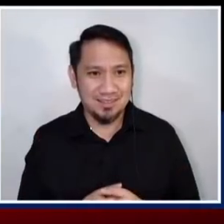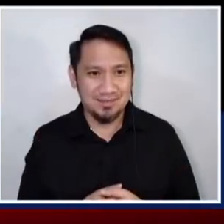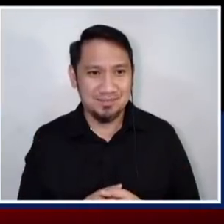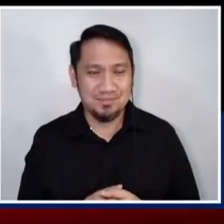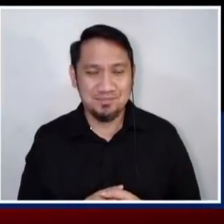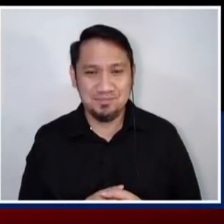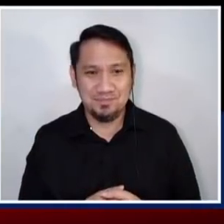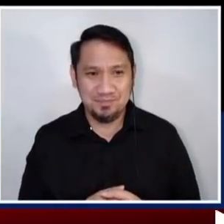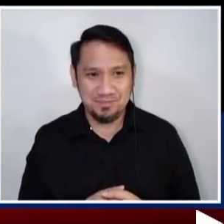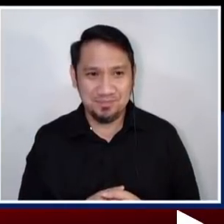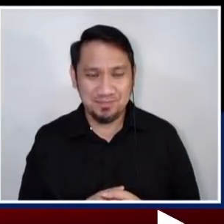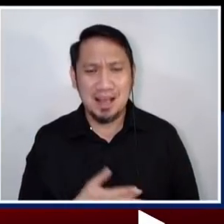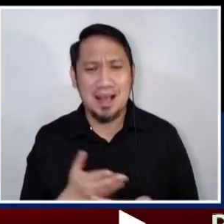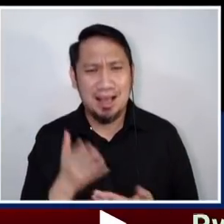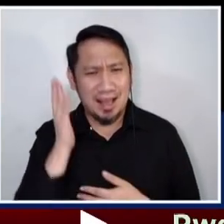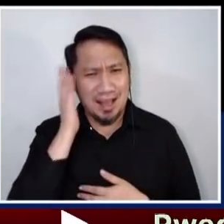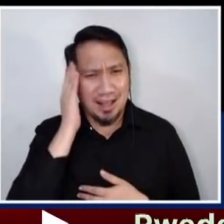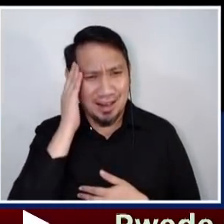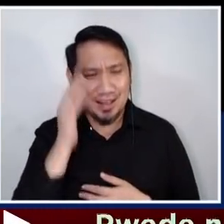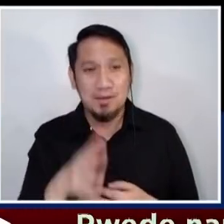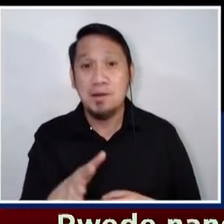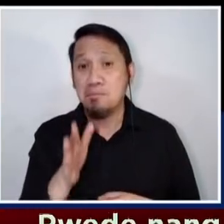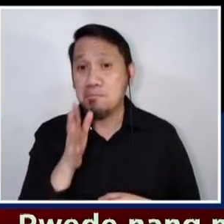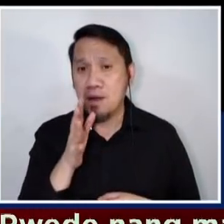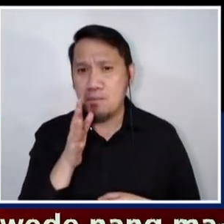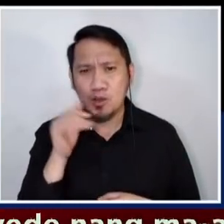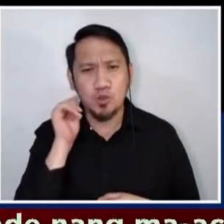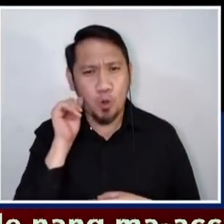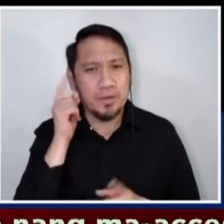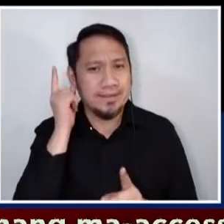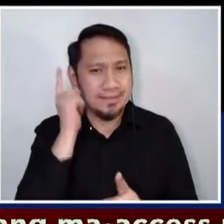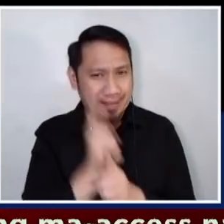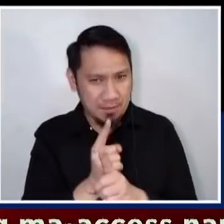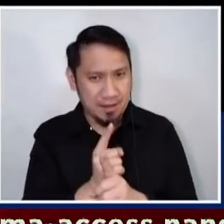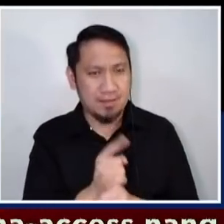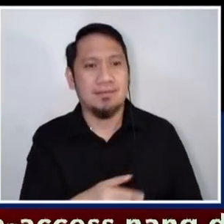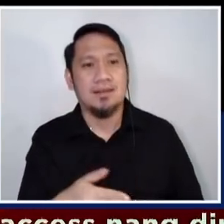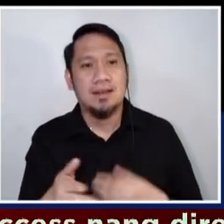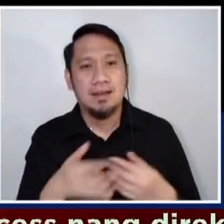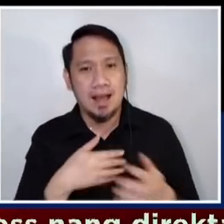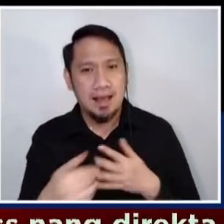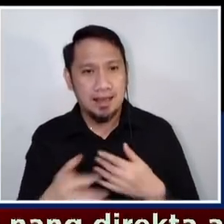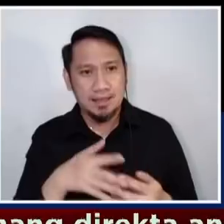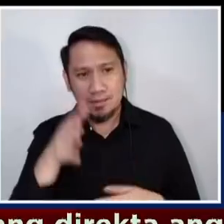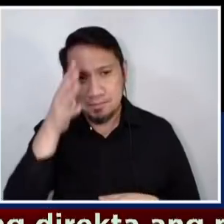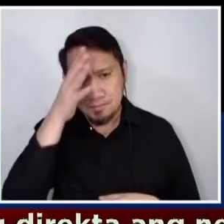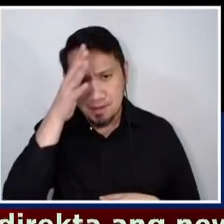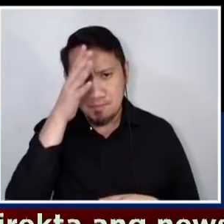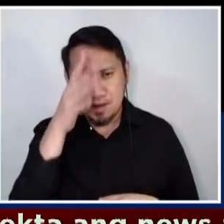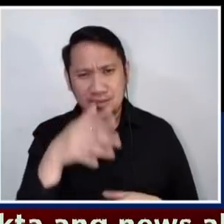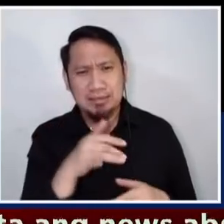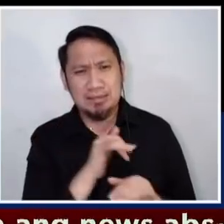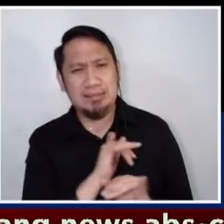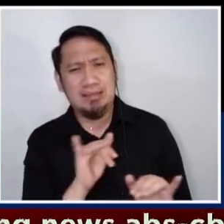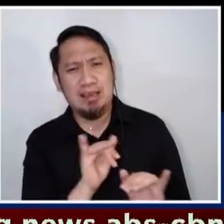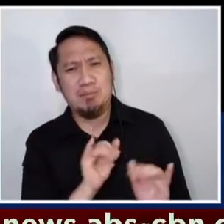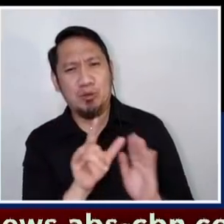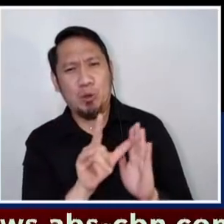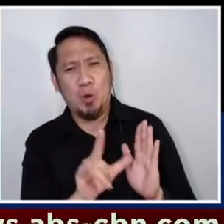Basta, ang alam ko, si nanay ang laging tama. Kahit si tatay, mag-ala, abogado pa. Ano kung ba yan,